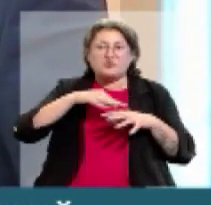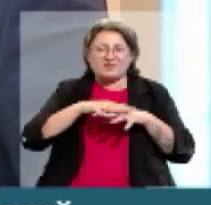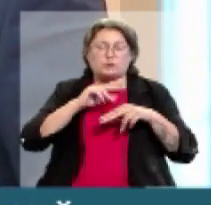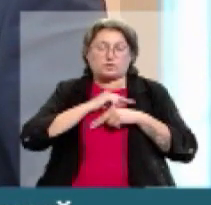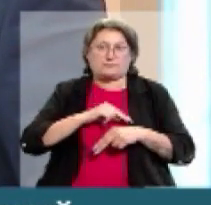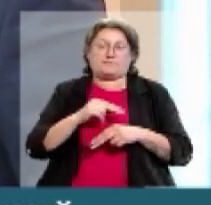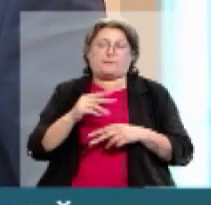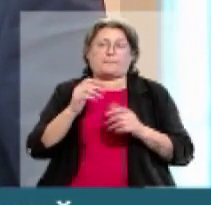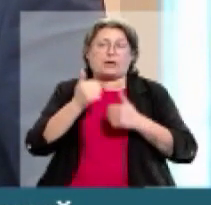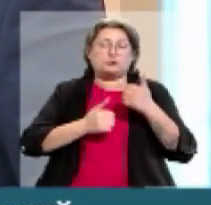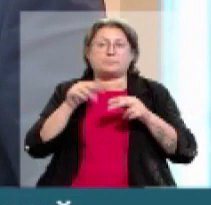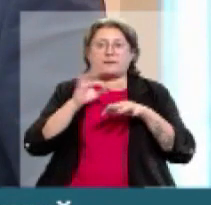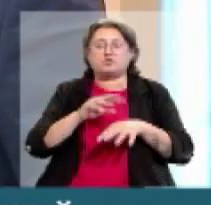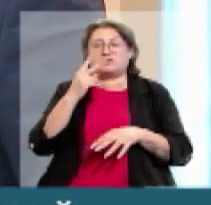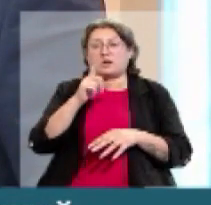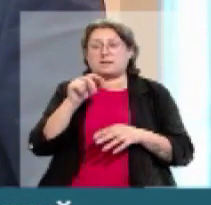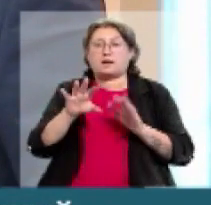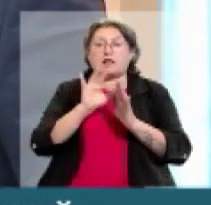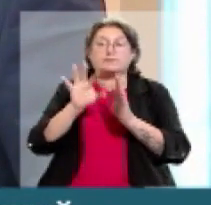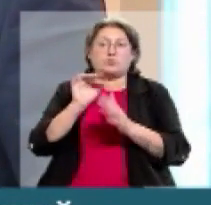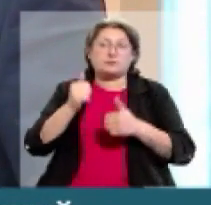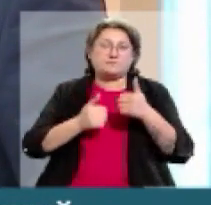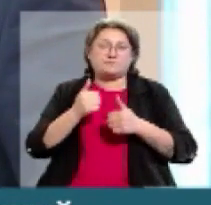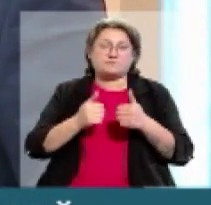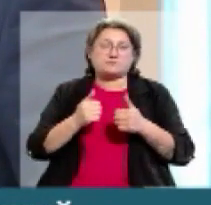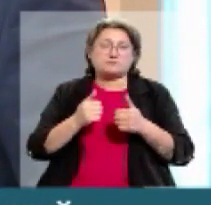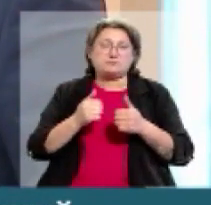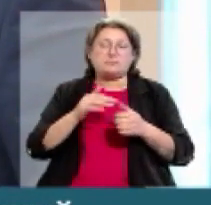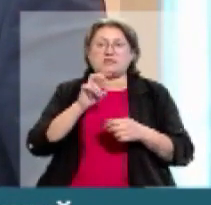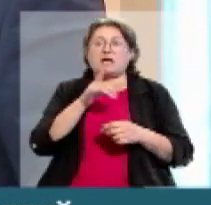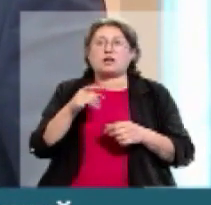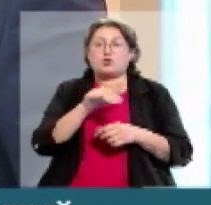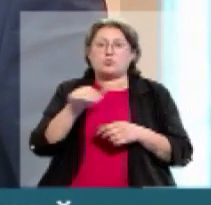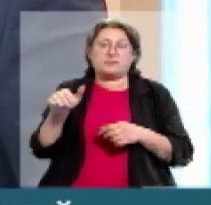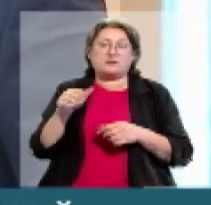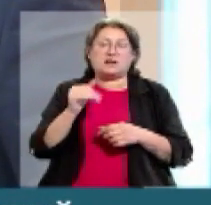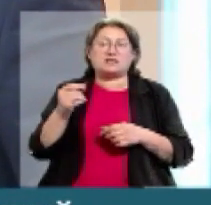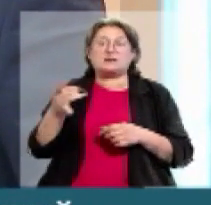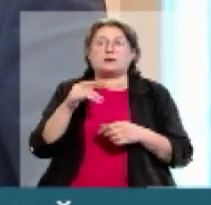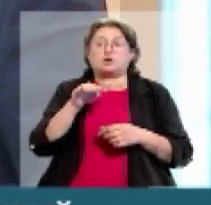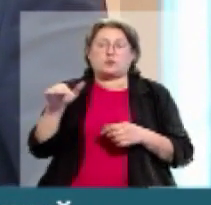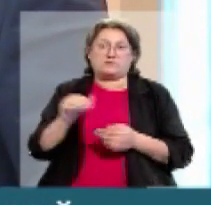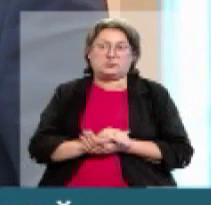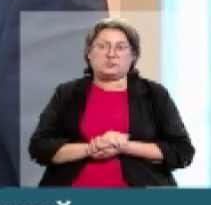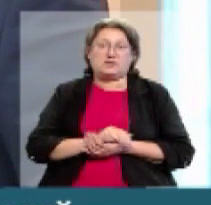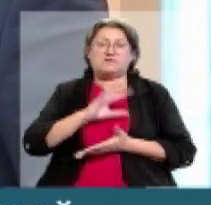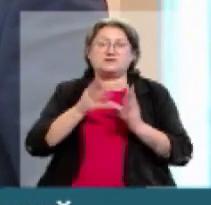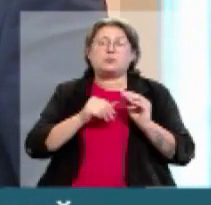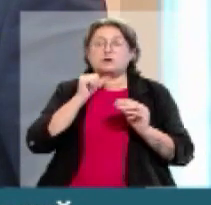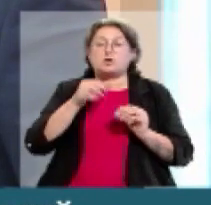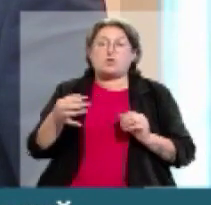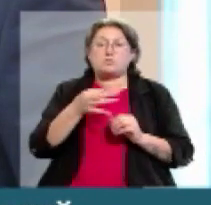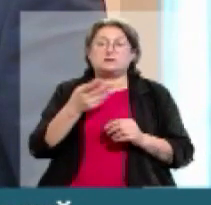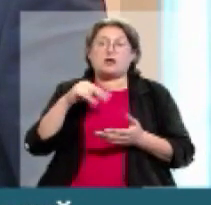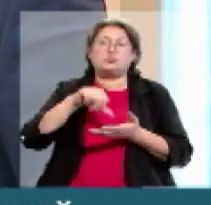Конкурс проводится в два этапа: отбор победителей конкурса «Енбек Жолы» на региональном уровне и на республиканском уровне. Всего по Костанайской